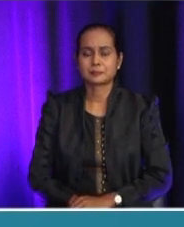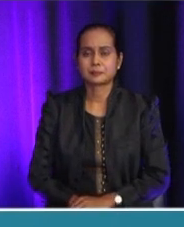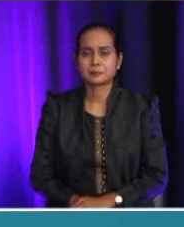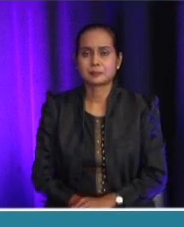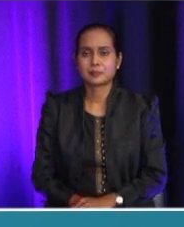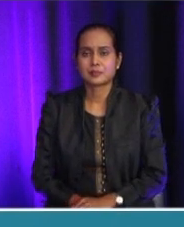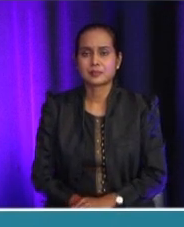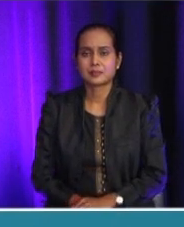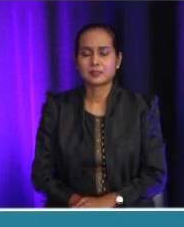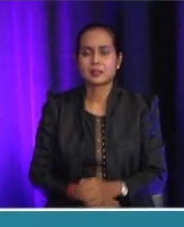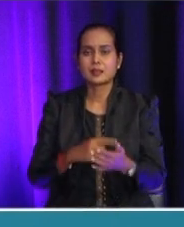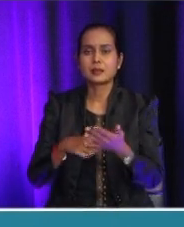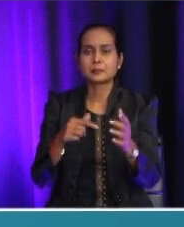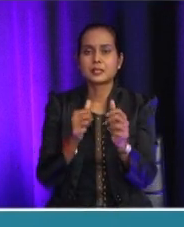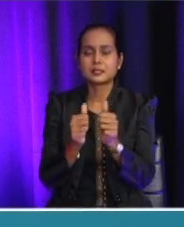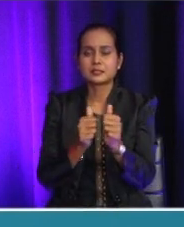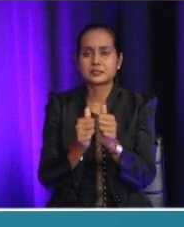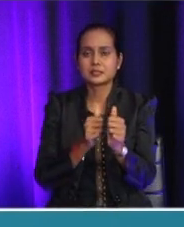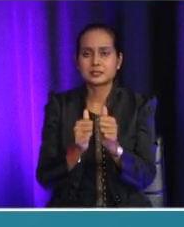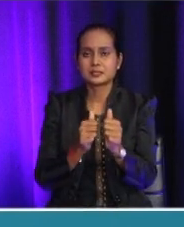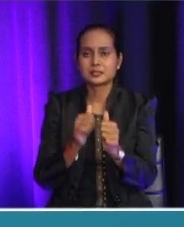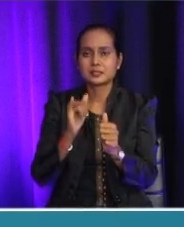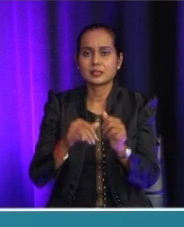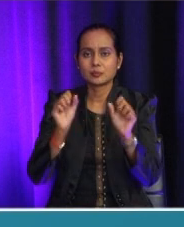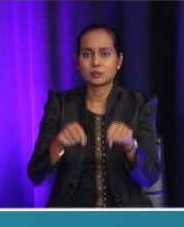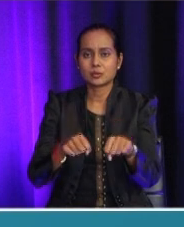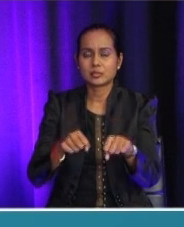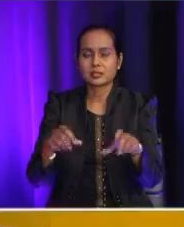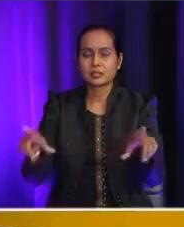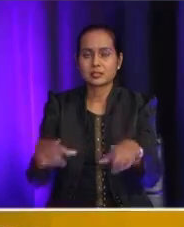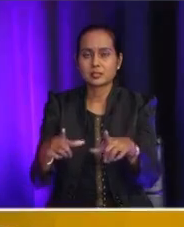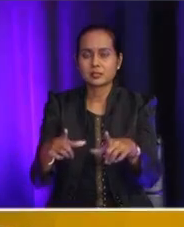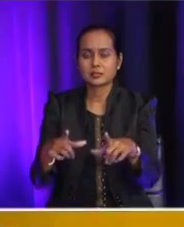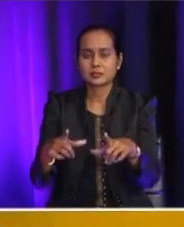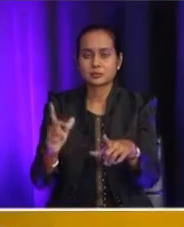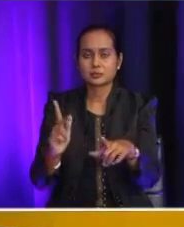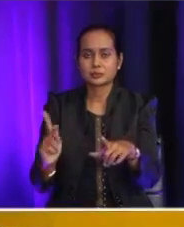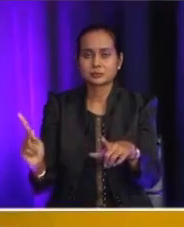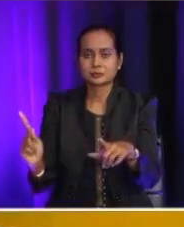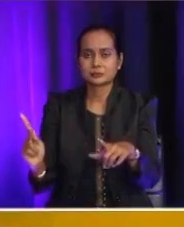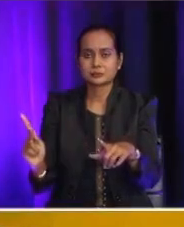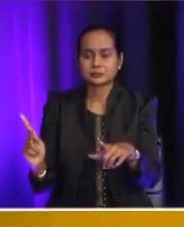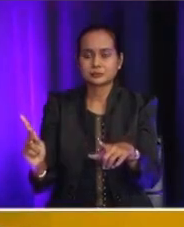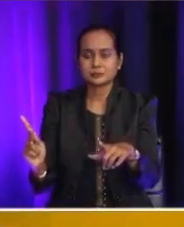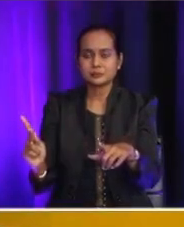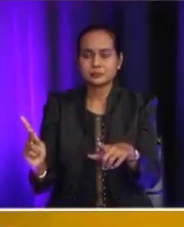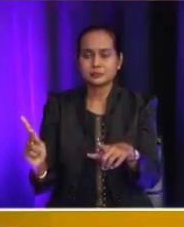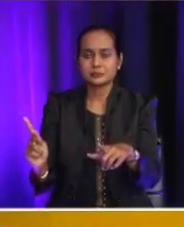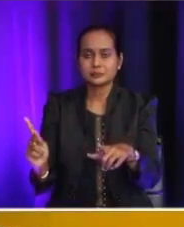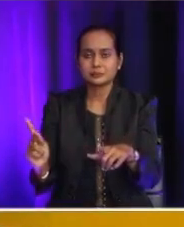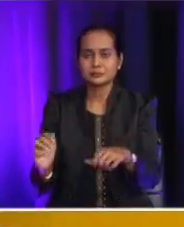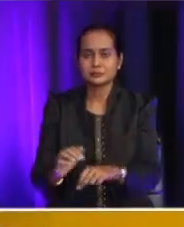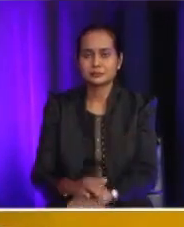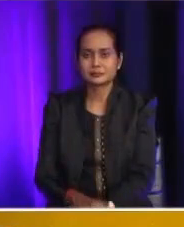pergi. Apakah aktiviti-aktiviti yang boleh dilakukan? Tadi ialah cara pelaksanaan kan? Betul. Sekarang kita nak lihat